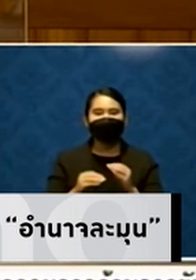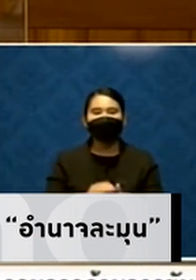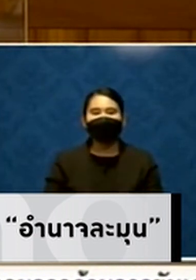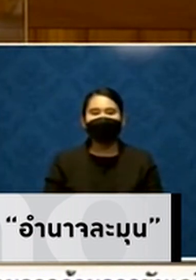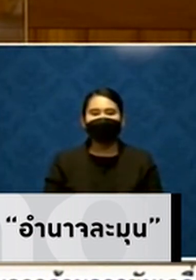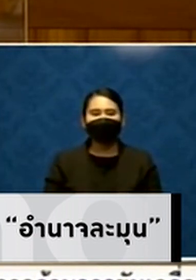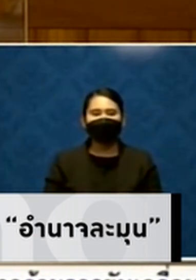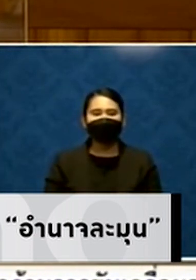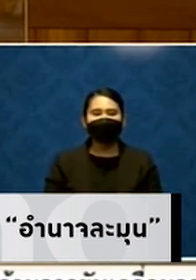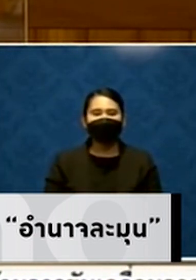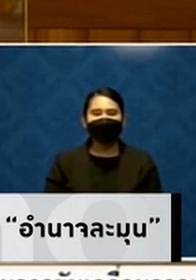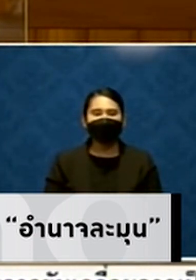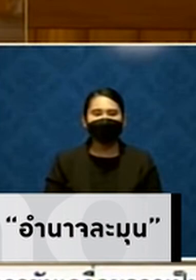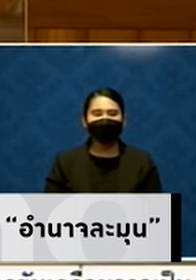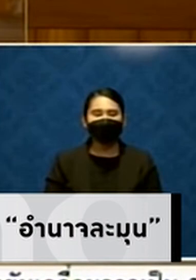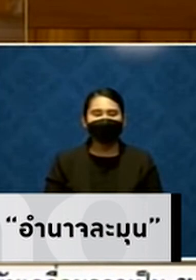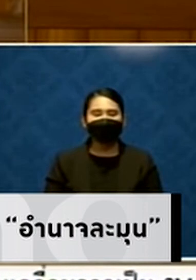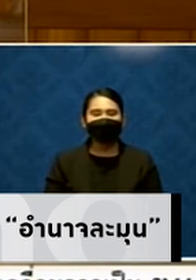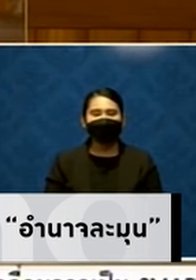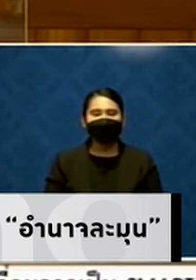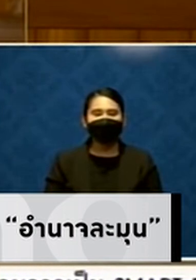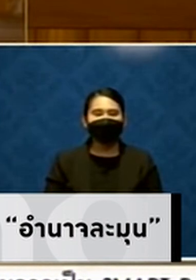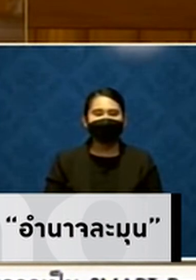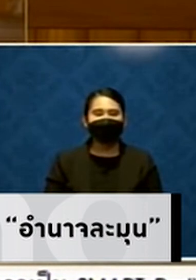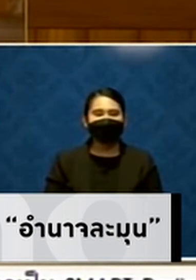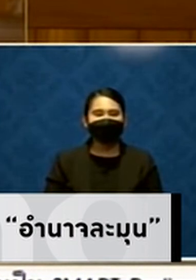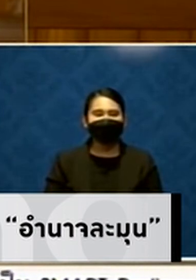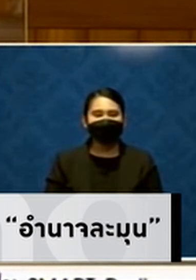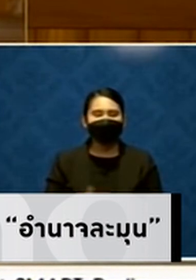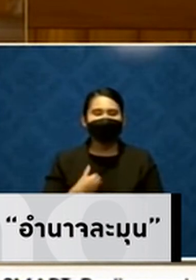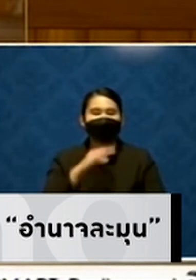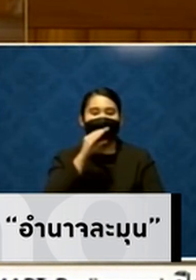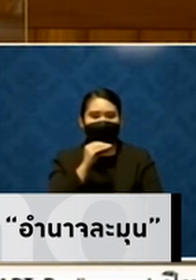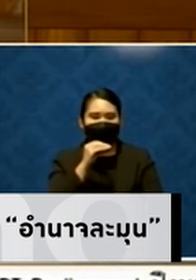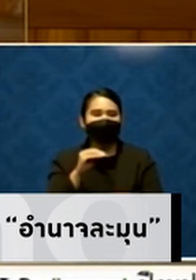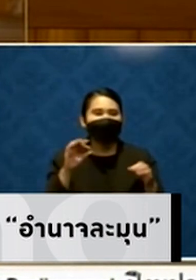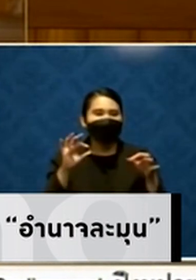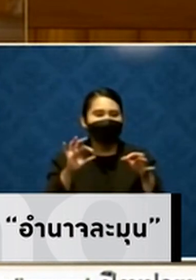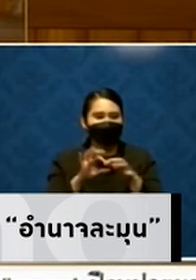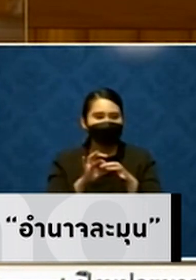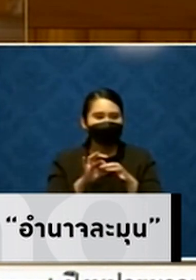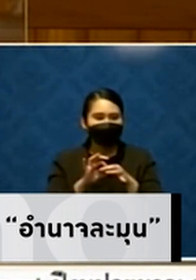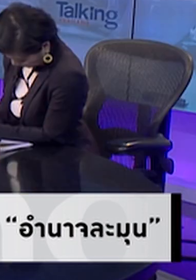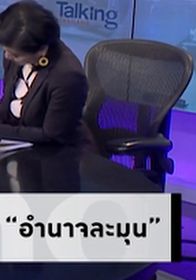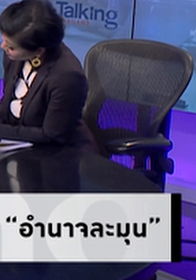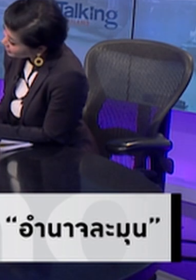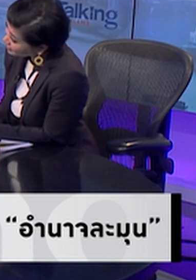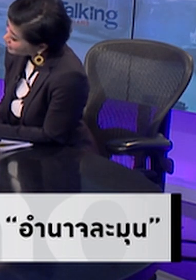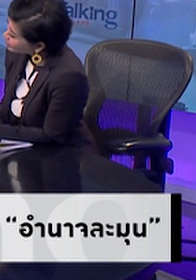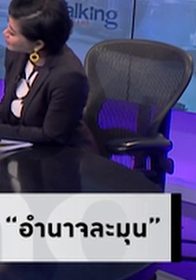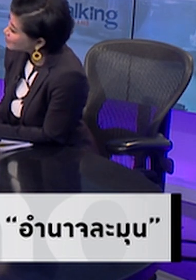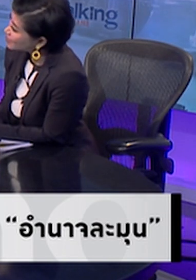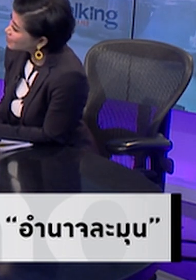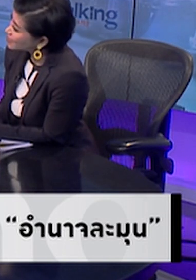นาจละมุนที่เรามักจะไม่ค่อยได้มีการพูดถึงกันนักกันนะครับ ก็ประม